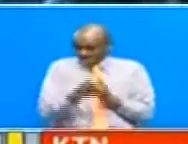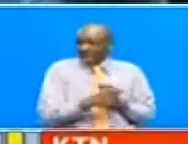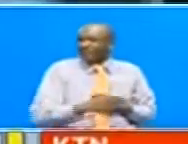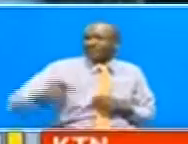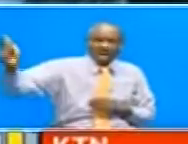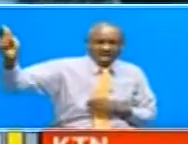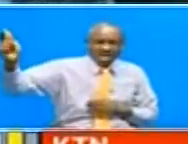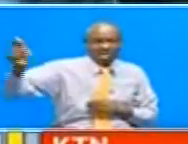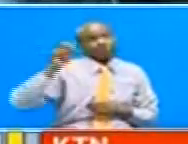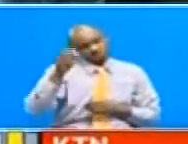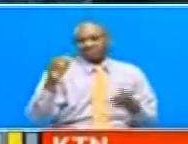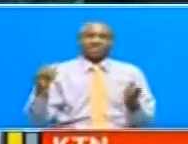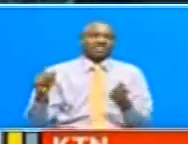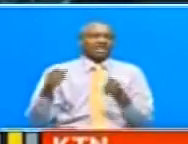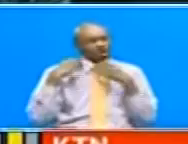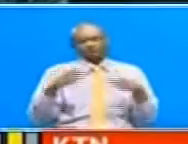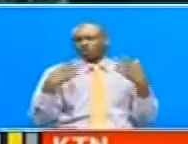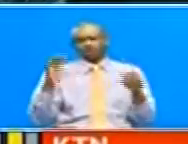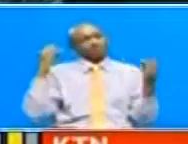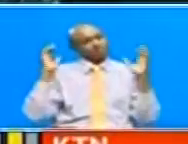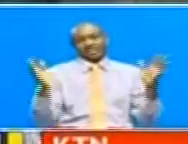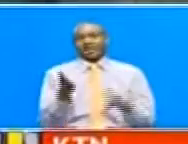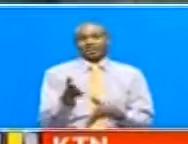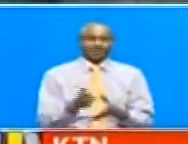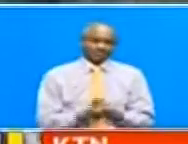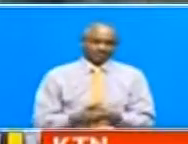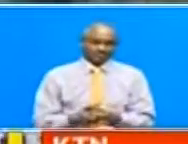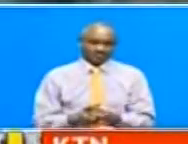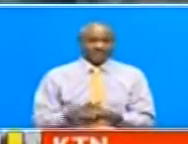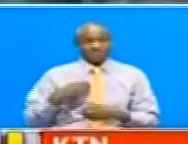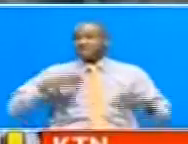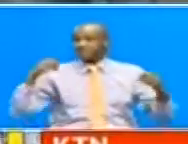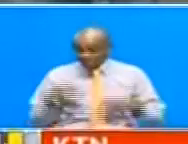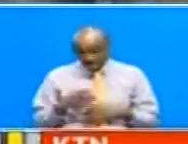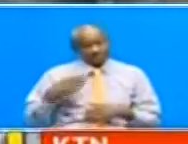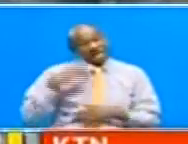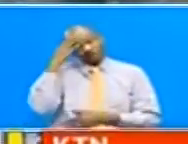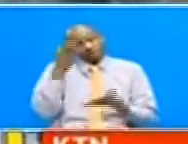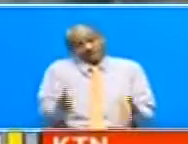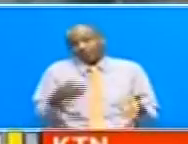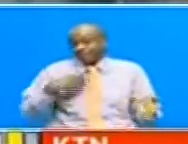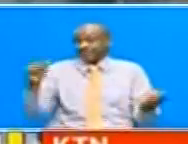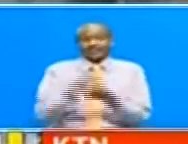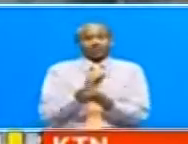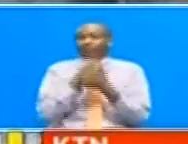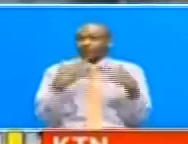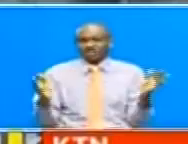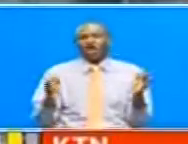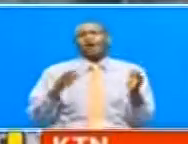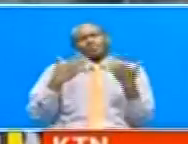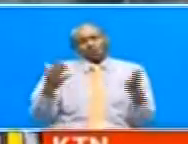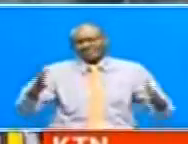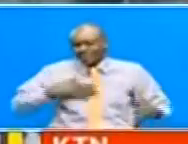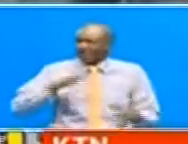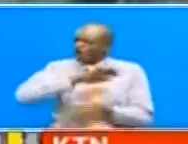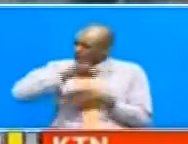huko, ni hasara kubwa sana watu wamepata hapa. Niliogopa sana juu nilijua sasa tumeisha kabisa. Mali yote yetu iko